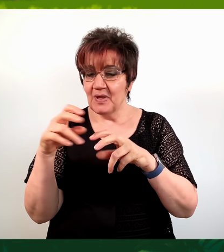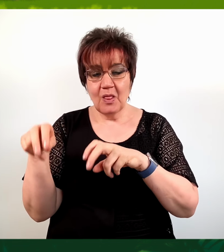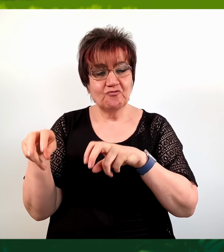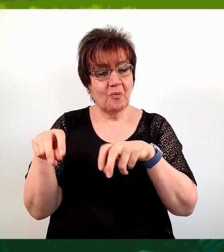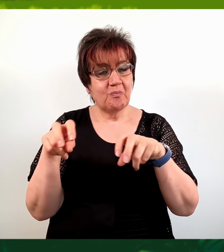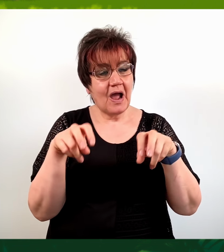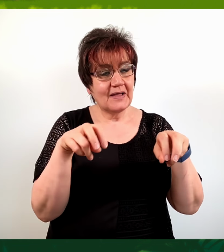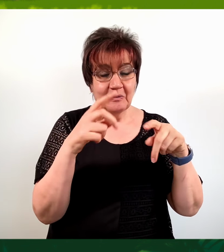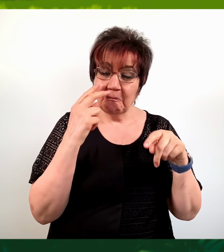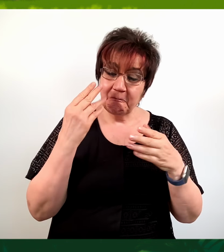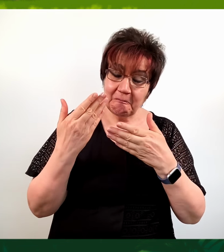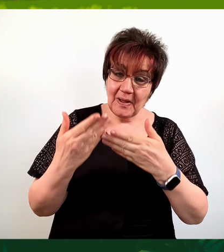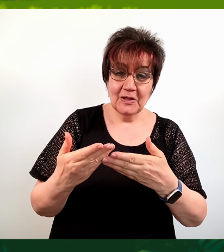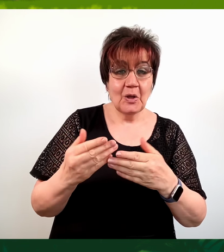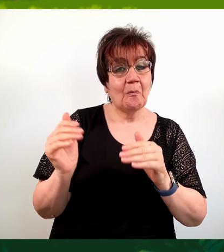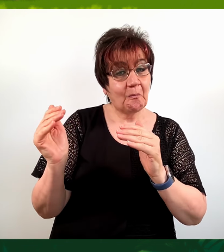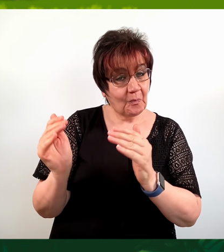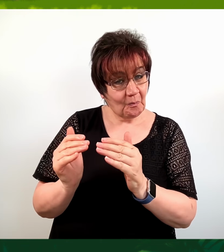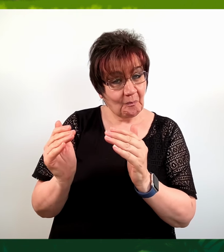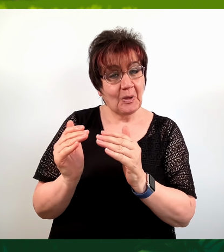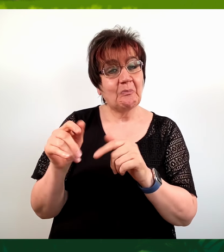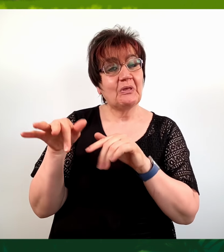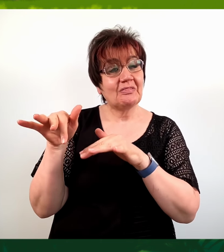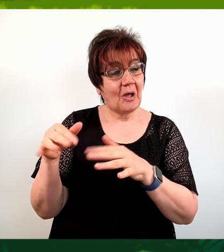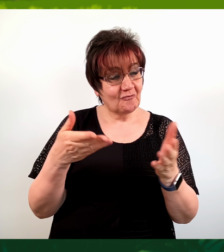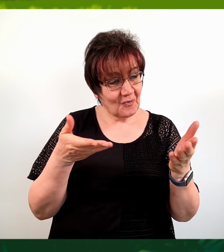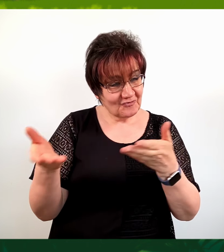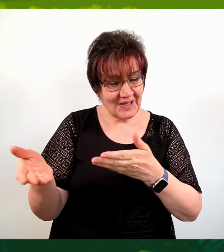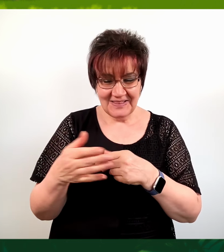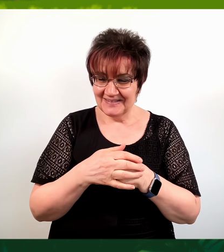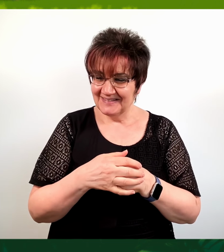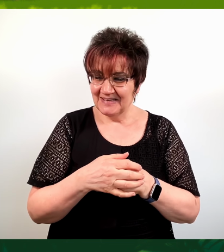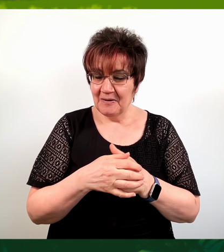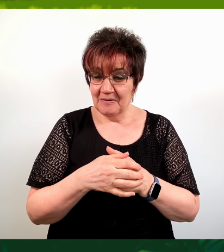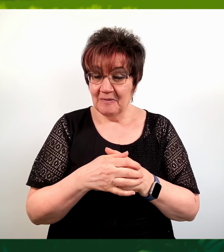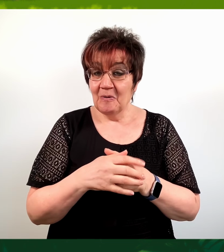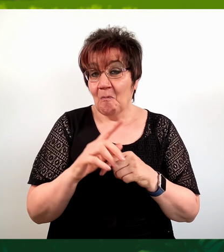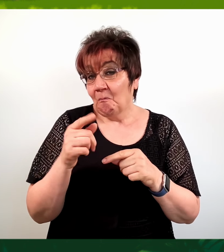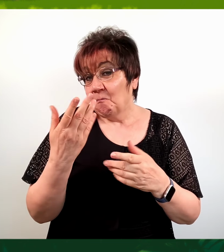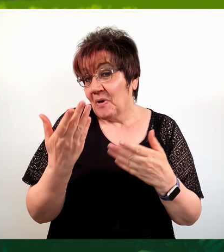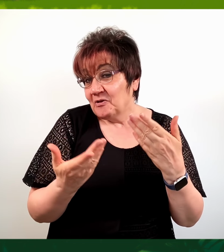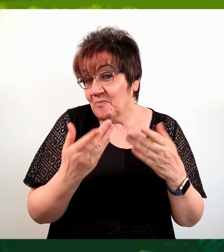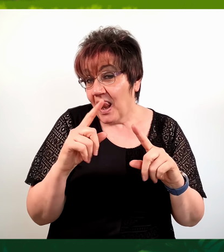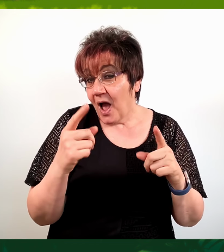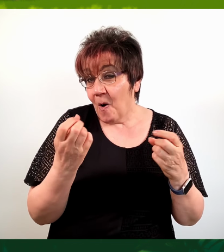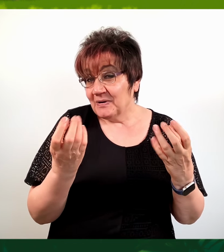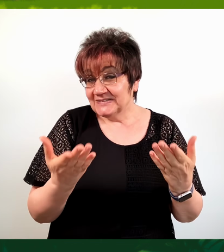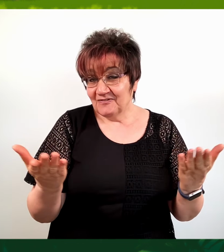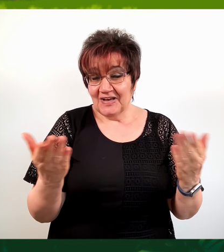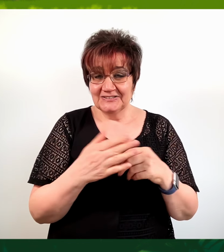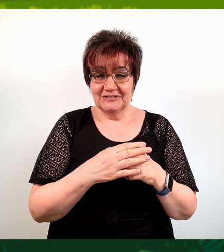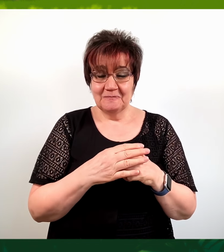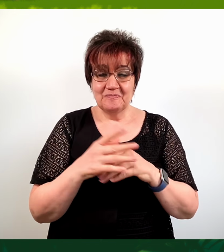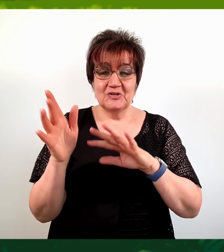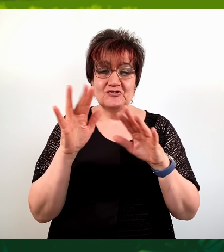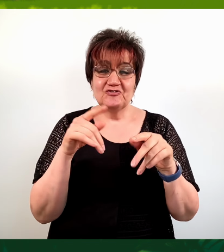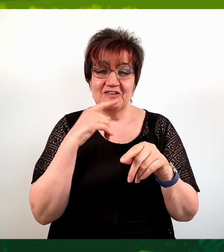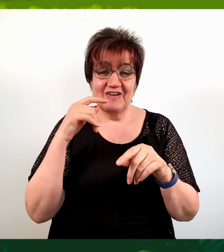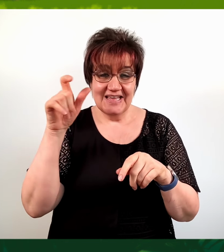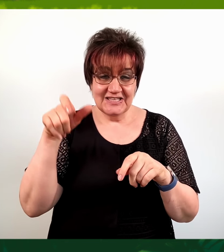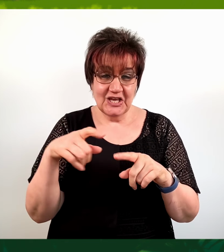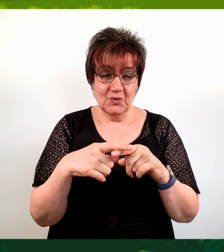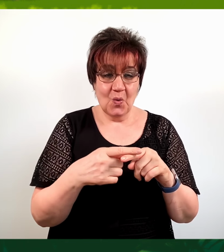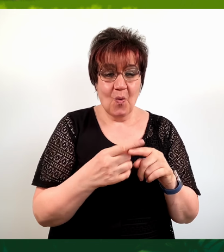und den Beiden ihre Frischlinge vorstellte. Auch kam es schon mal vor, dass Schneeweißchen und